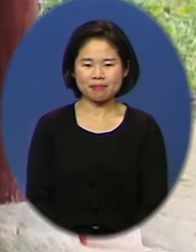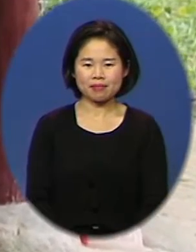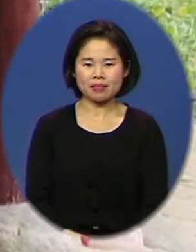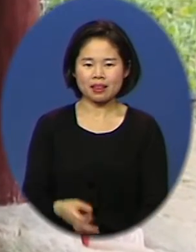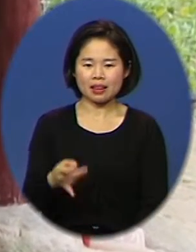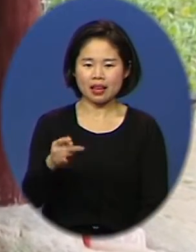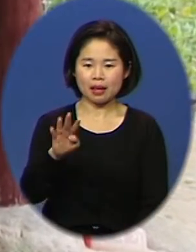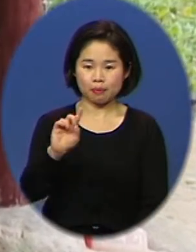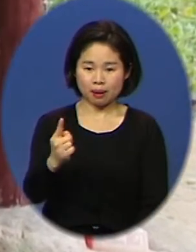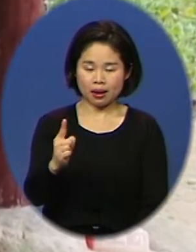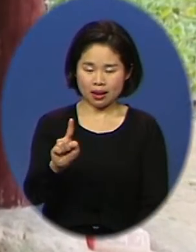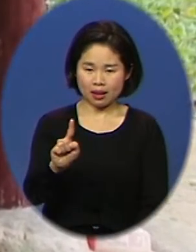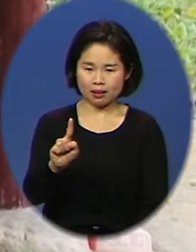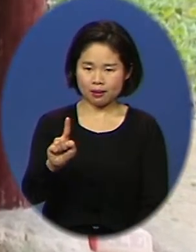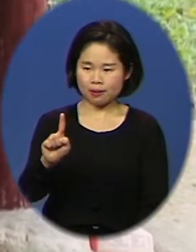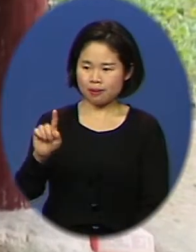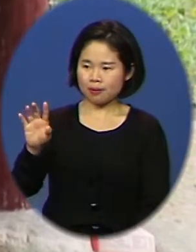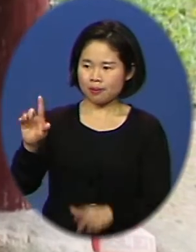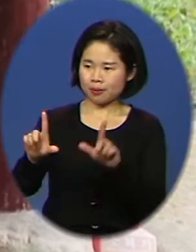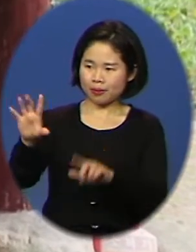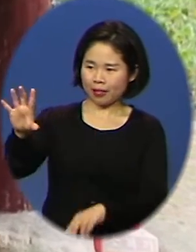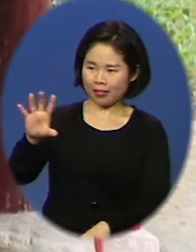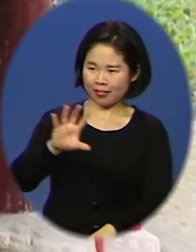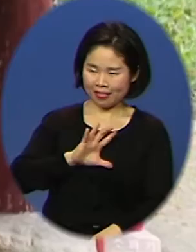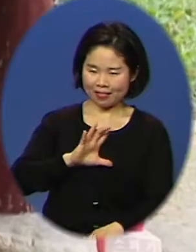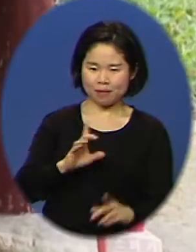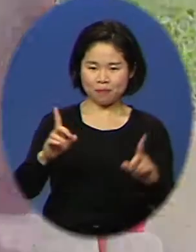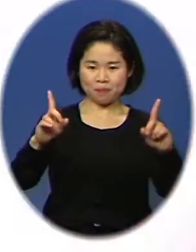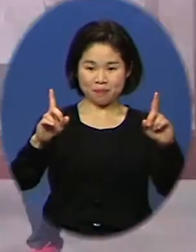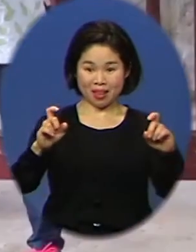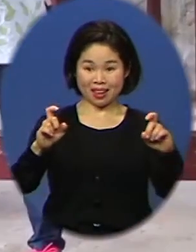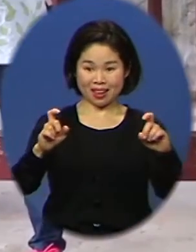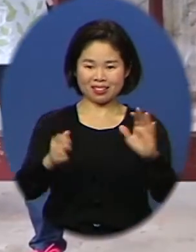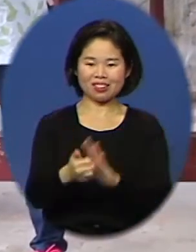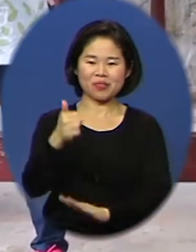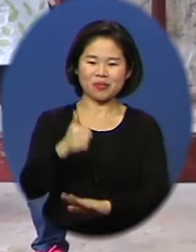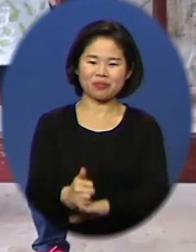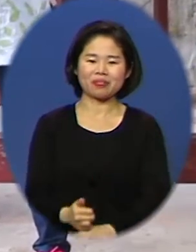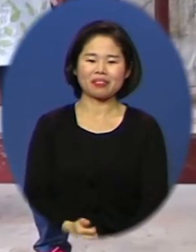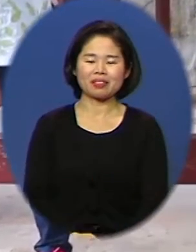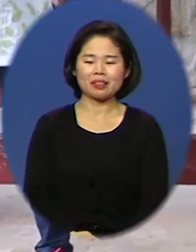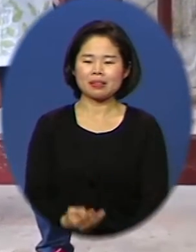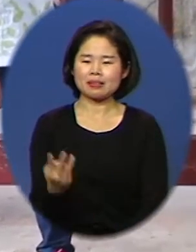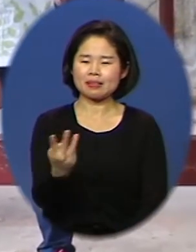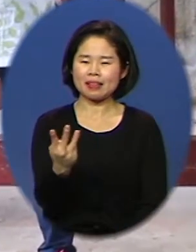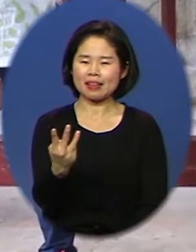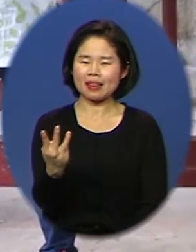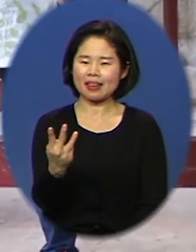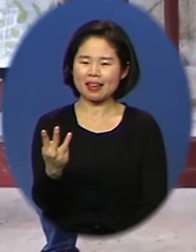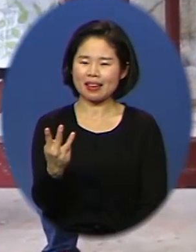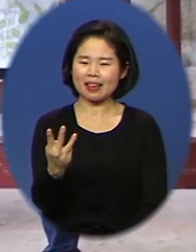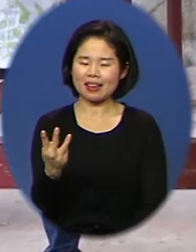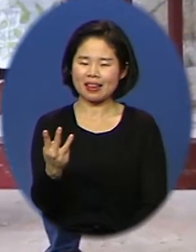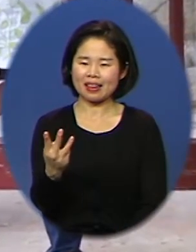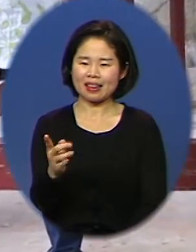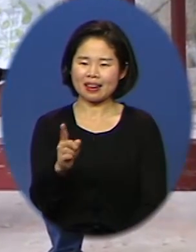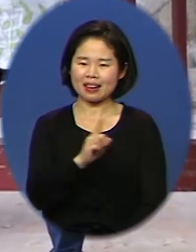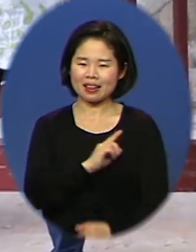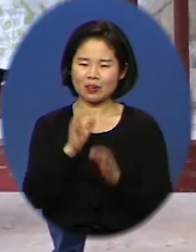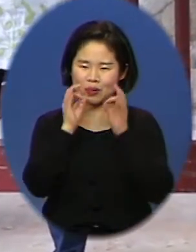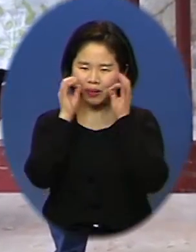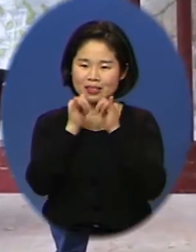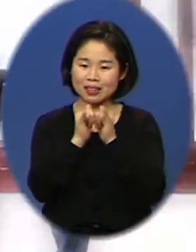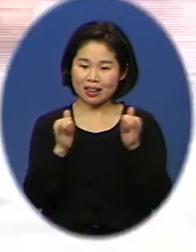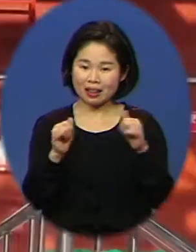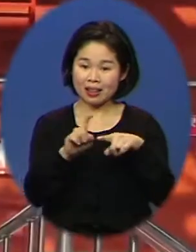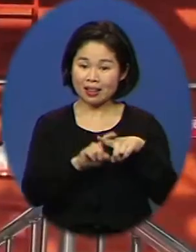에바도 똑같은 자세로 사진을 찍고 미션 성공. 이 세 명 중에서 가장 애쓴 사람에게 탑승권을